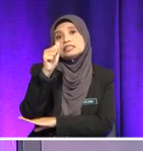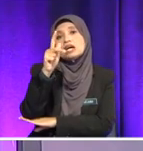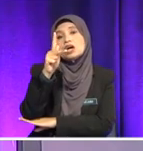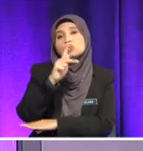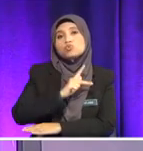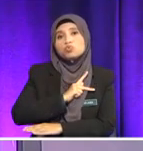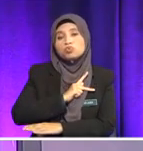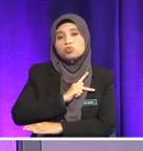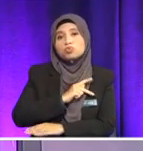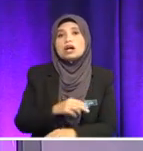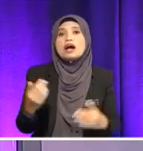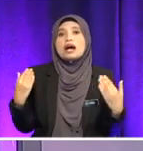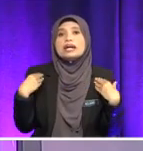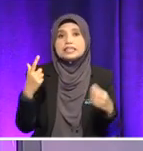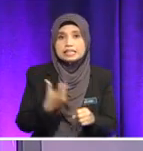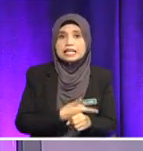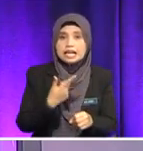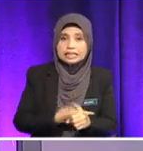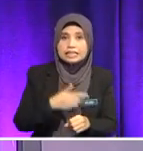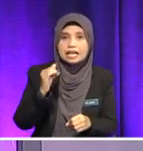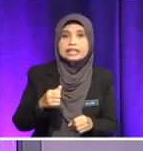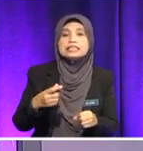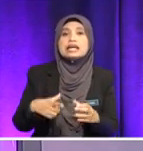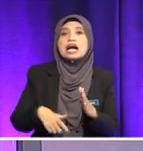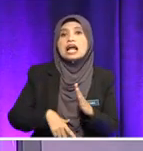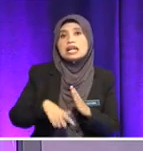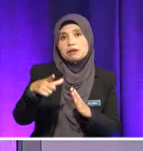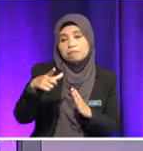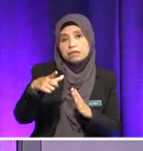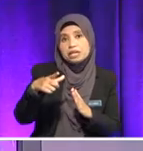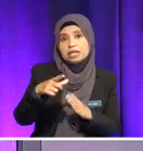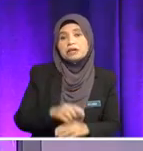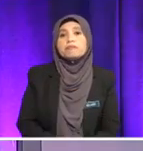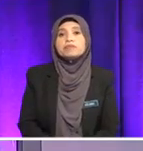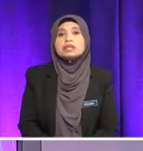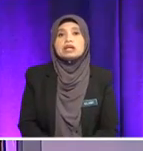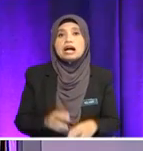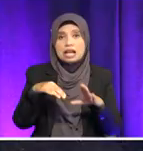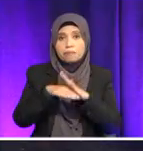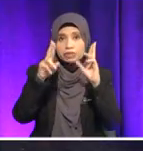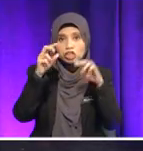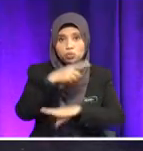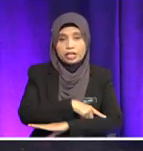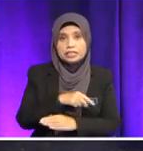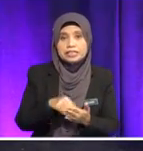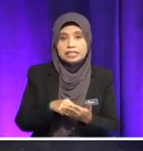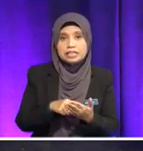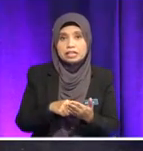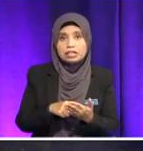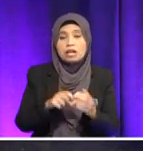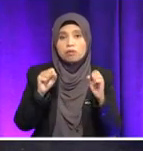ada di sana dan ada latihannya lebih demi pemahaman dan pengukuhan yang lebih baik dalam topik gitu belajar hari ini